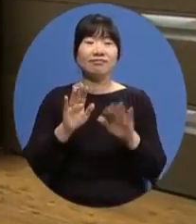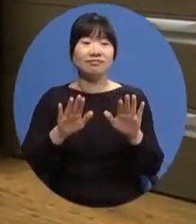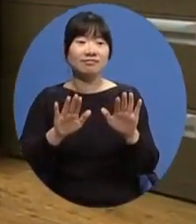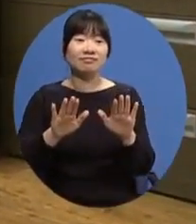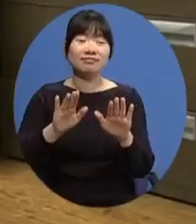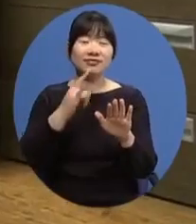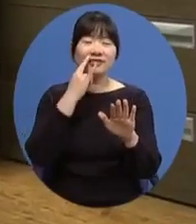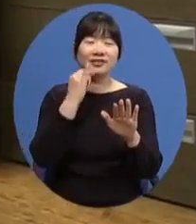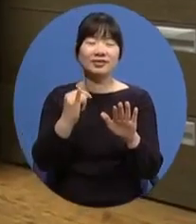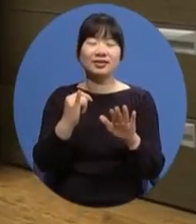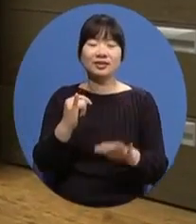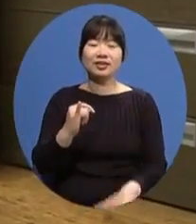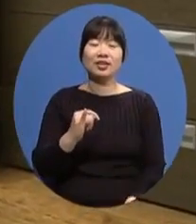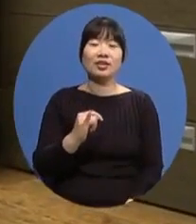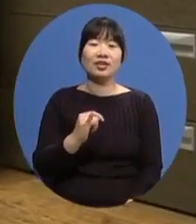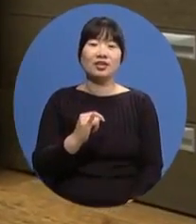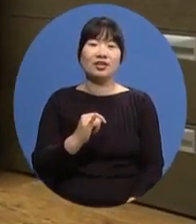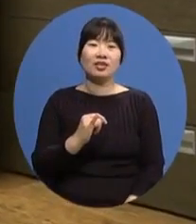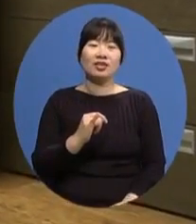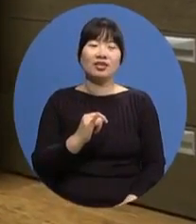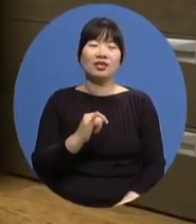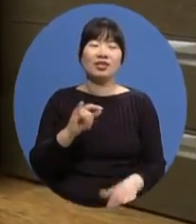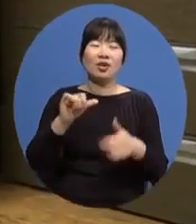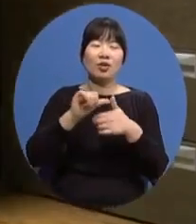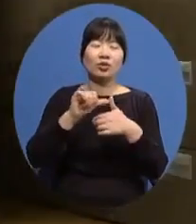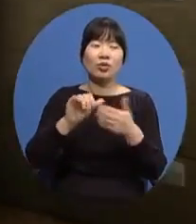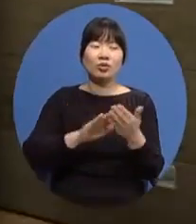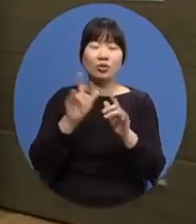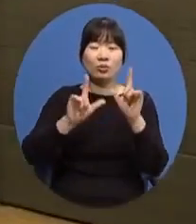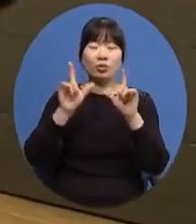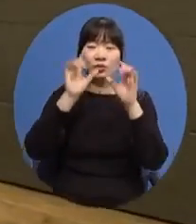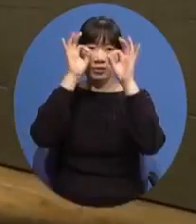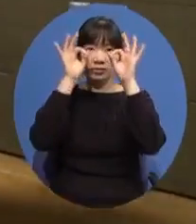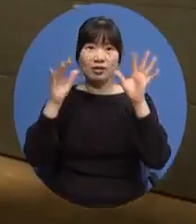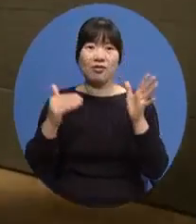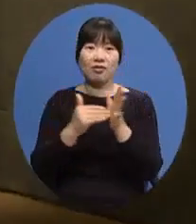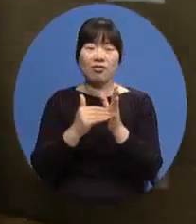먼저 엄마와 건우의 놀이 모습을 살펴봤습니다. 그런데